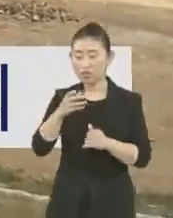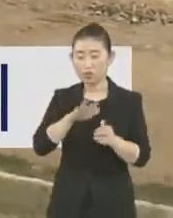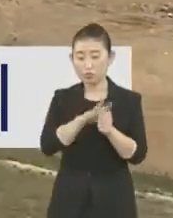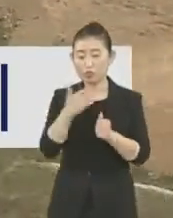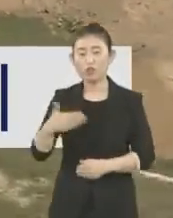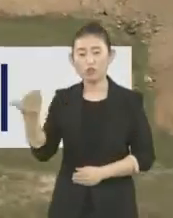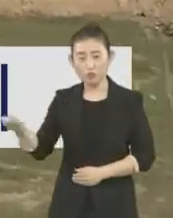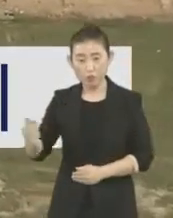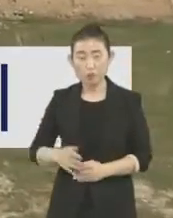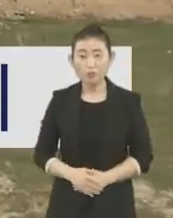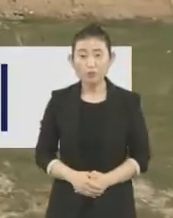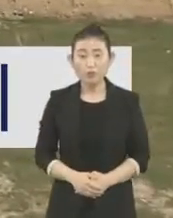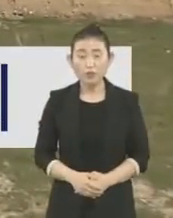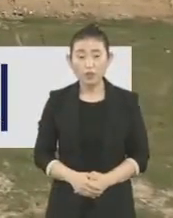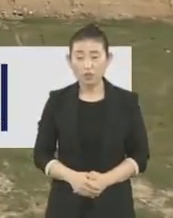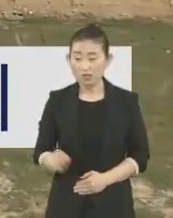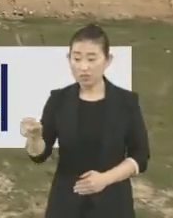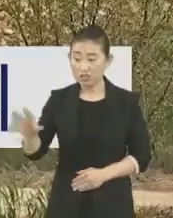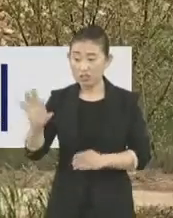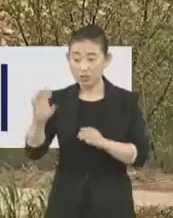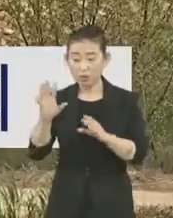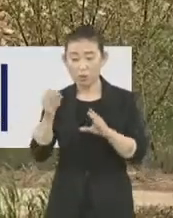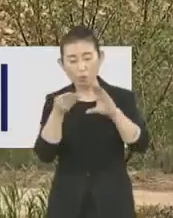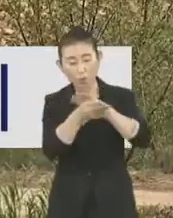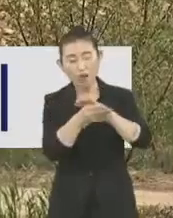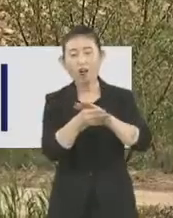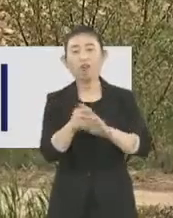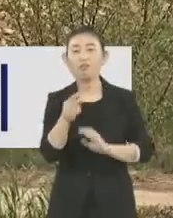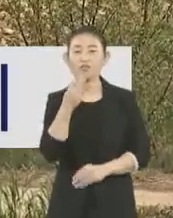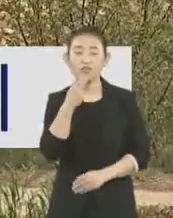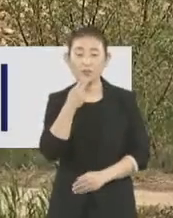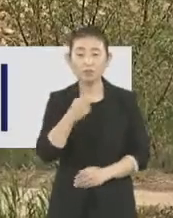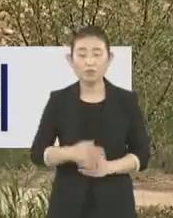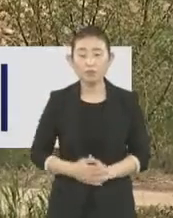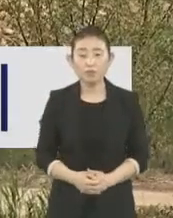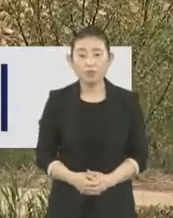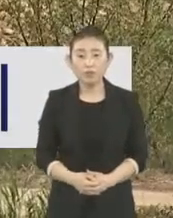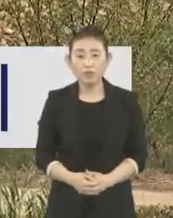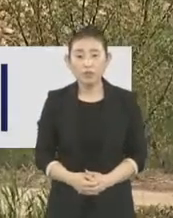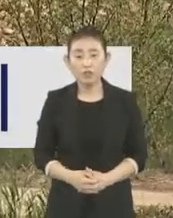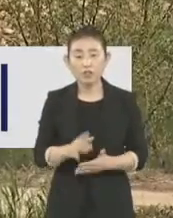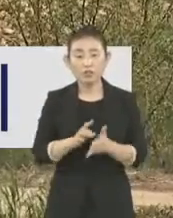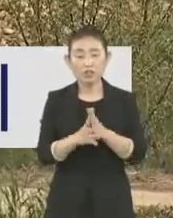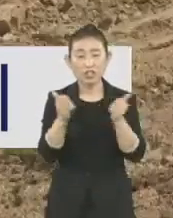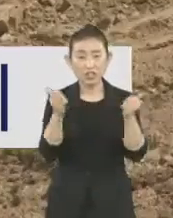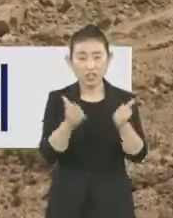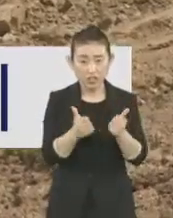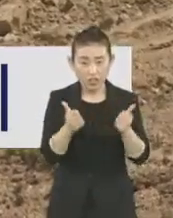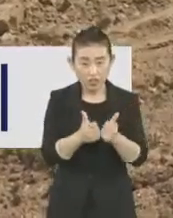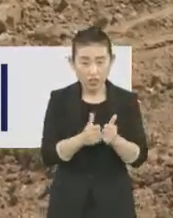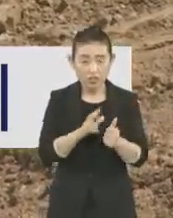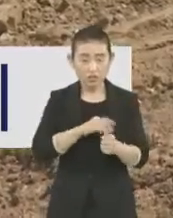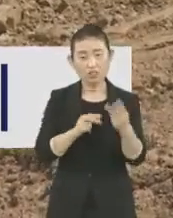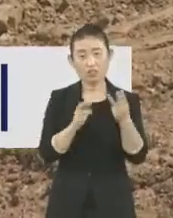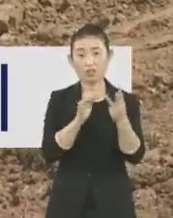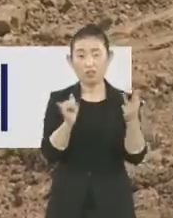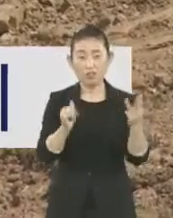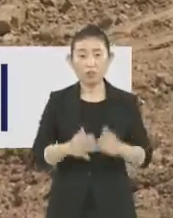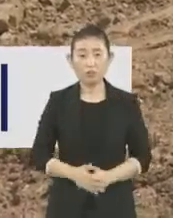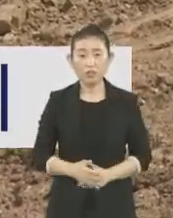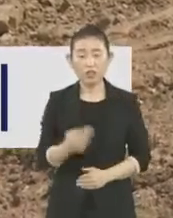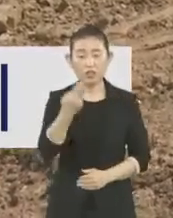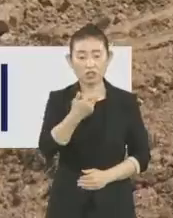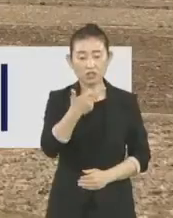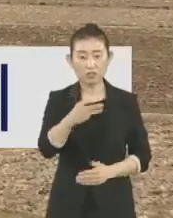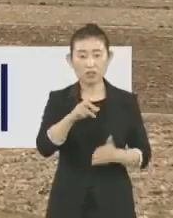개발정보 와 관련해 금전적 이득은 없었던 것으로 보고 있습니다 또 전환시 의해 김 월영 시의원 등 3명은 지난